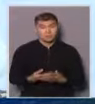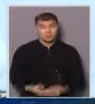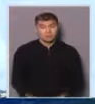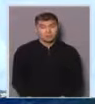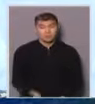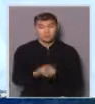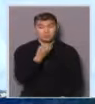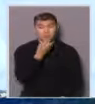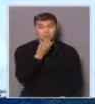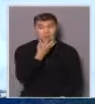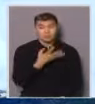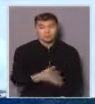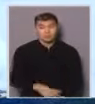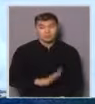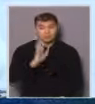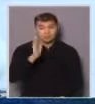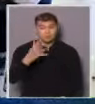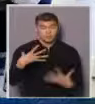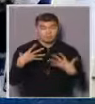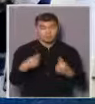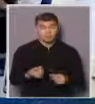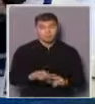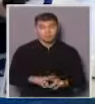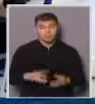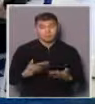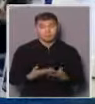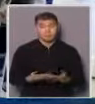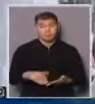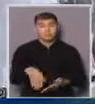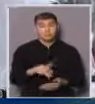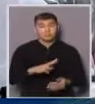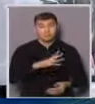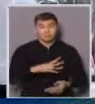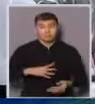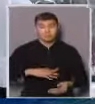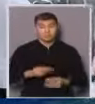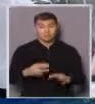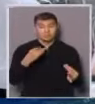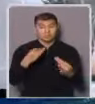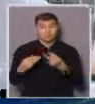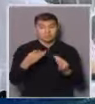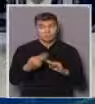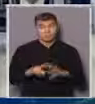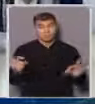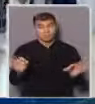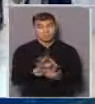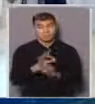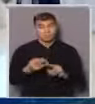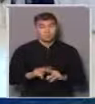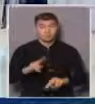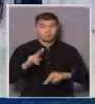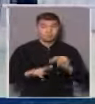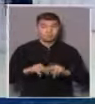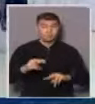бірақ жақсы аман болыңыздар. Кеш барысында белсенді ардагерлер өзара әңгіме құрып, ән шырқап көңілді